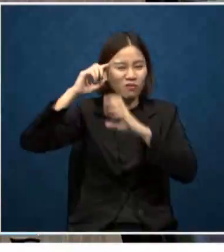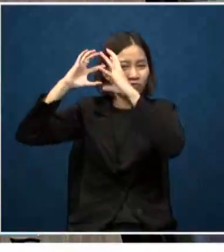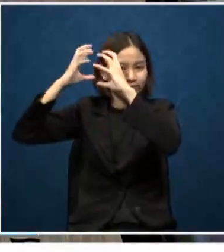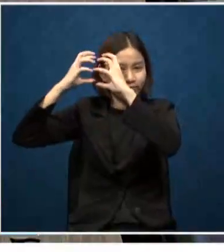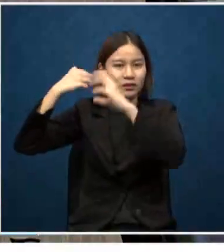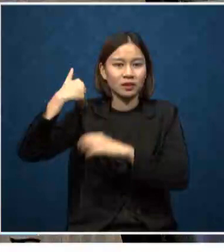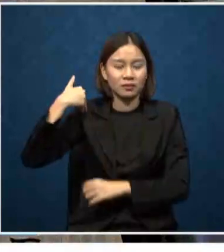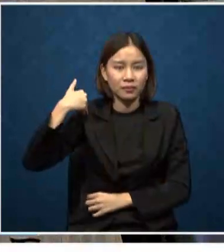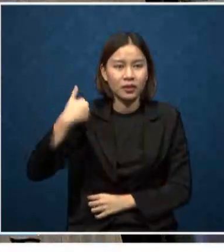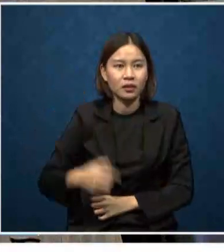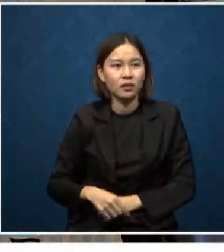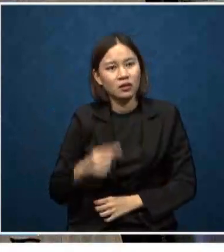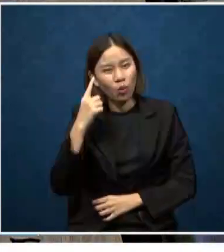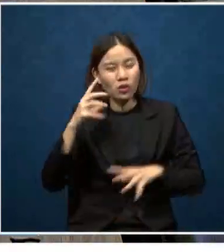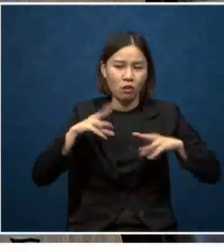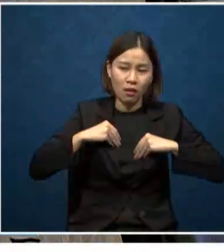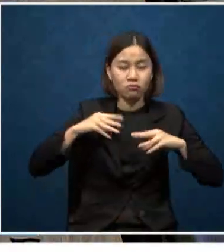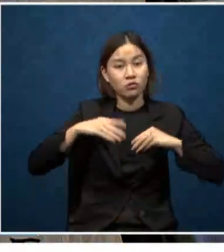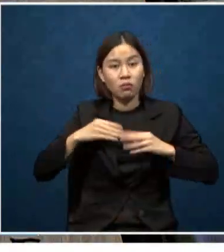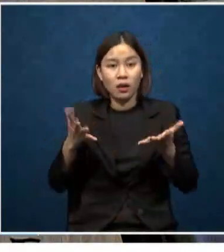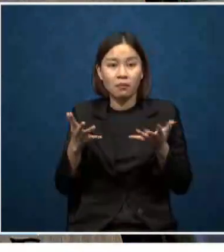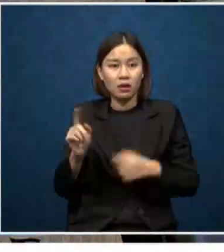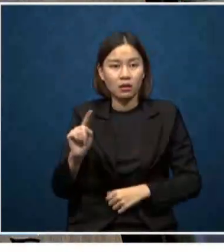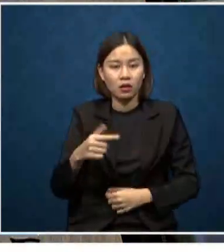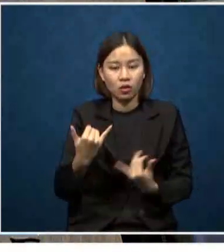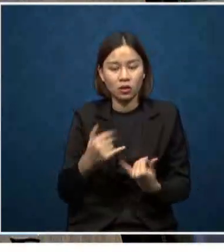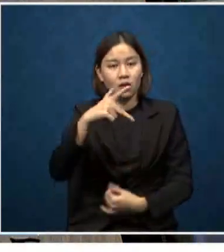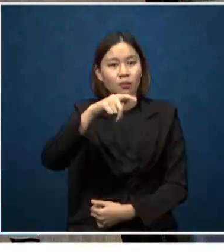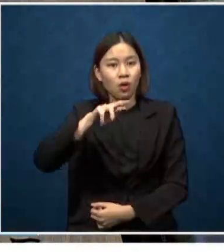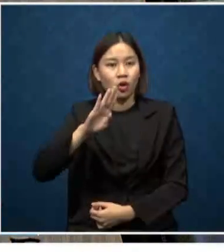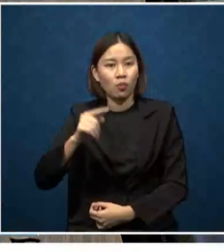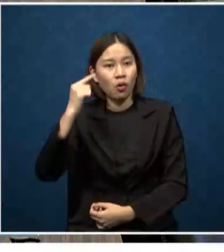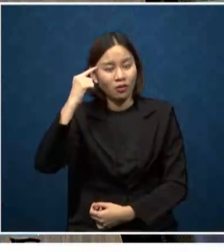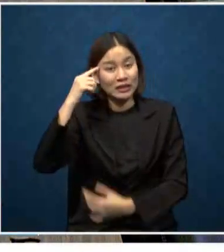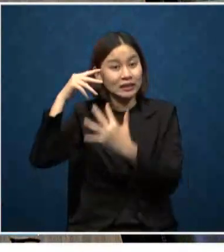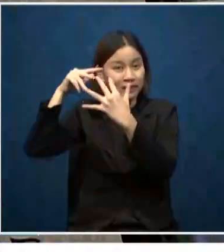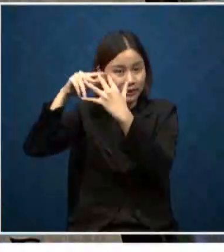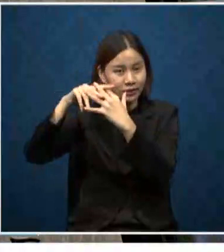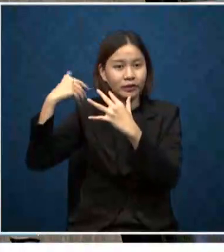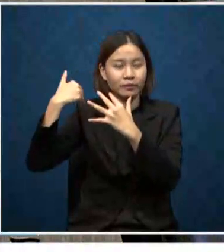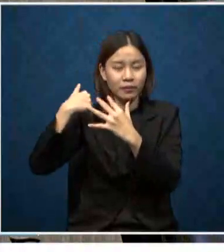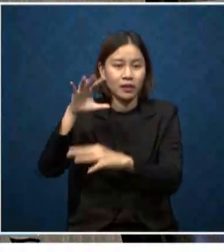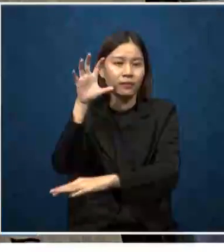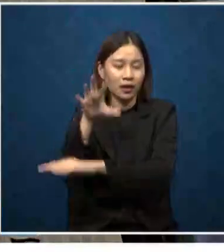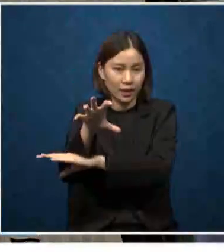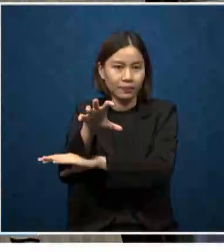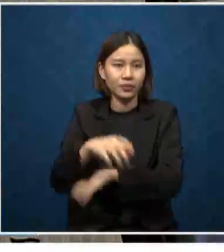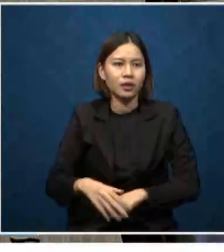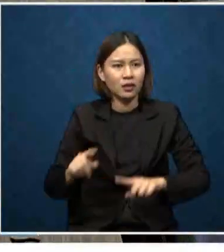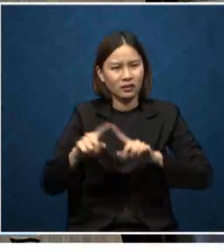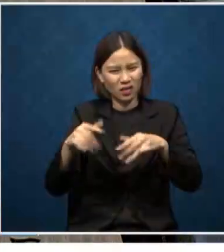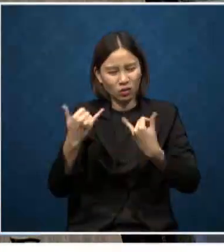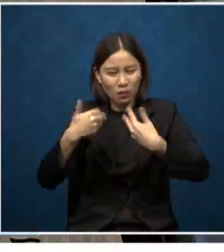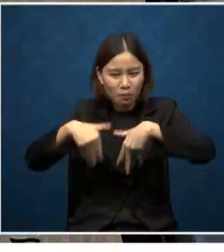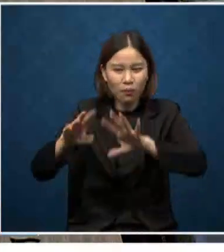เยอะขึ้นอยู่ว่าจะยอมรับหรือไม่ยอมรับเรามีพระราชบัญญัติสุขภาพจิตไว้ใช้บังคับแต่เราก็ยัง